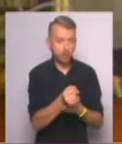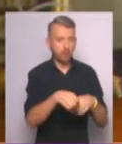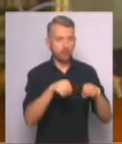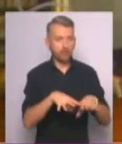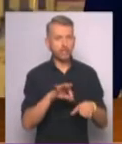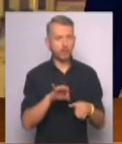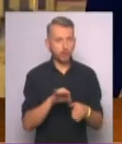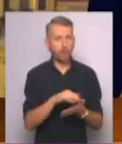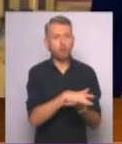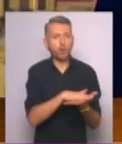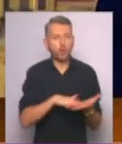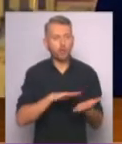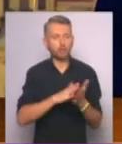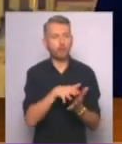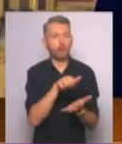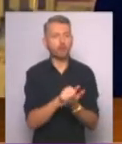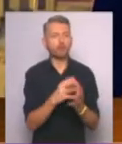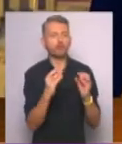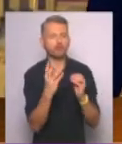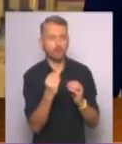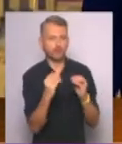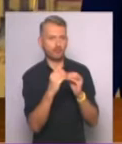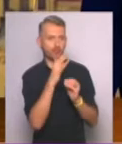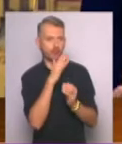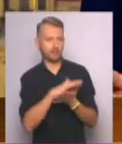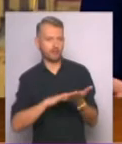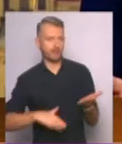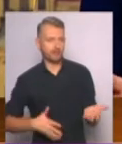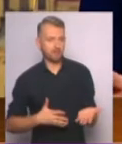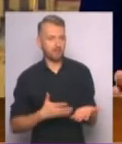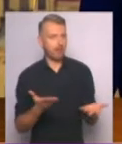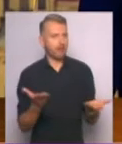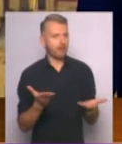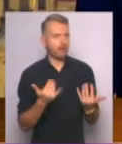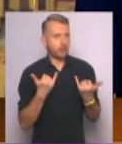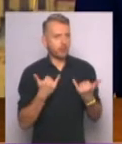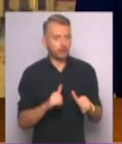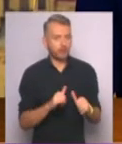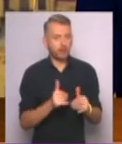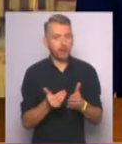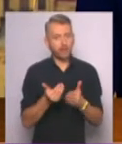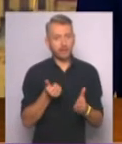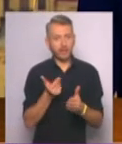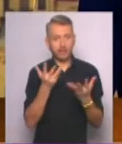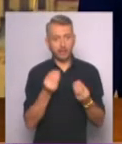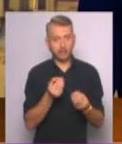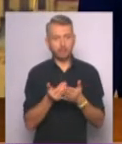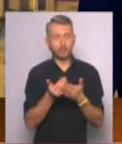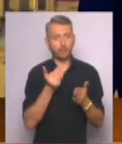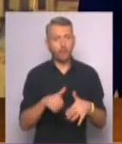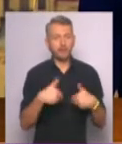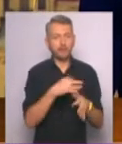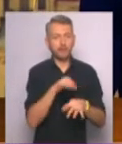поновлення договору оренди ще на 10 років. І якимось дивовижним чином за кілька днів до винесення проєкту рішення на